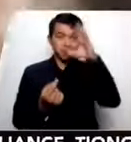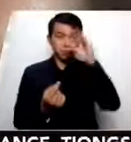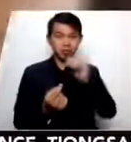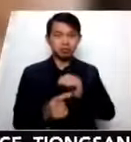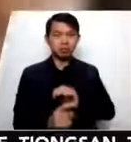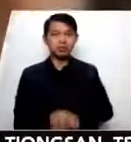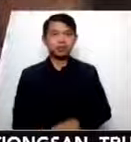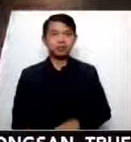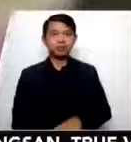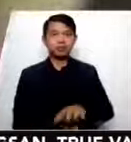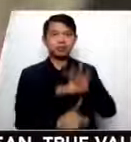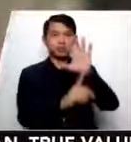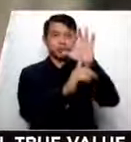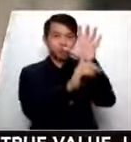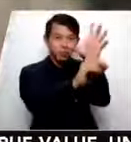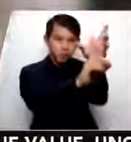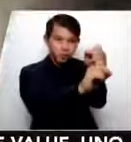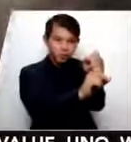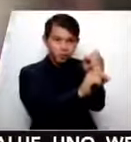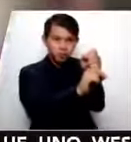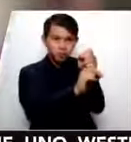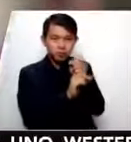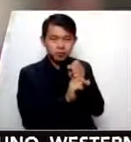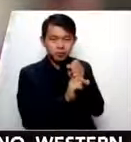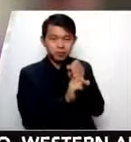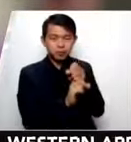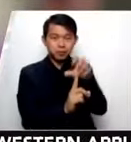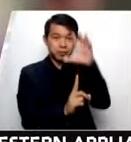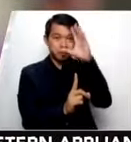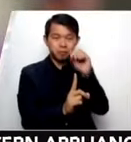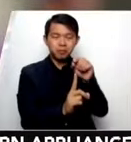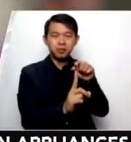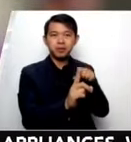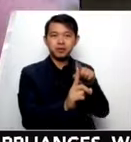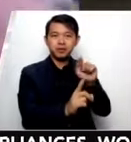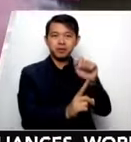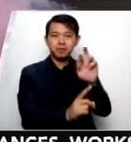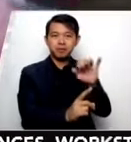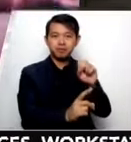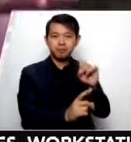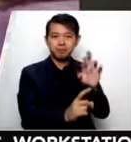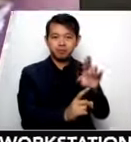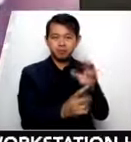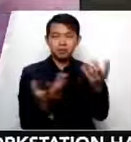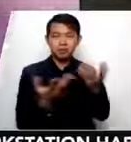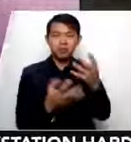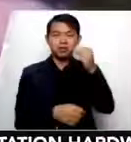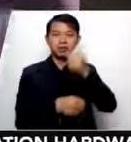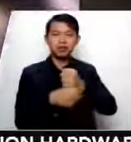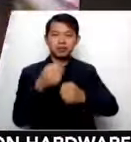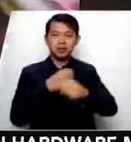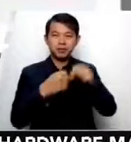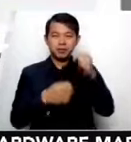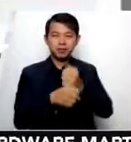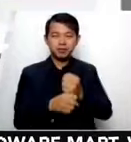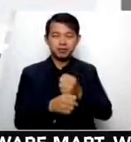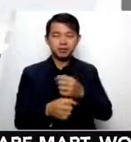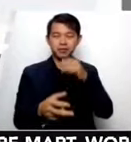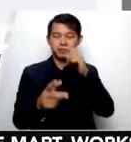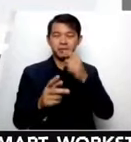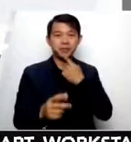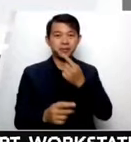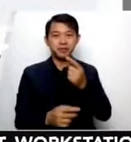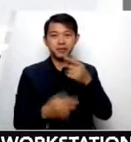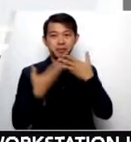Kunin ng dalawang lalaki sa Barangay Maligo, Pulumulok, South Cotabato. Smile, baby! Smile! Inalmahan